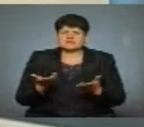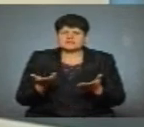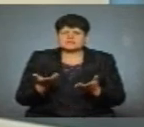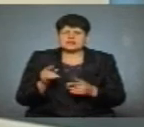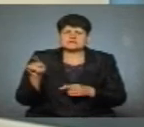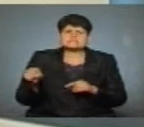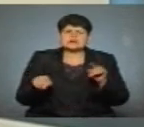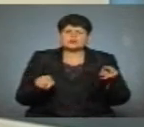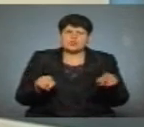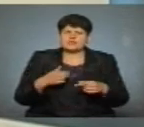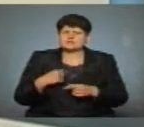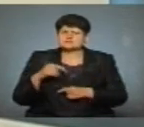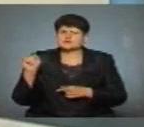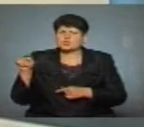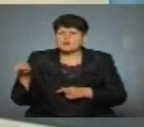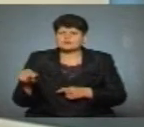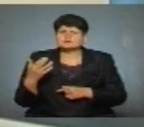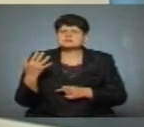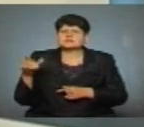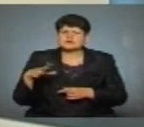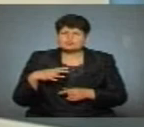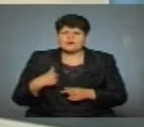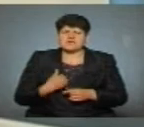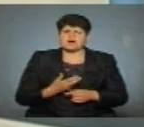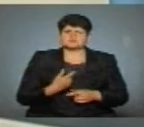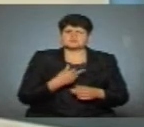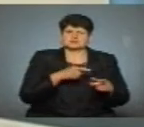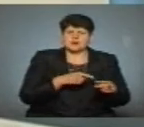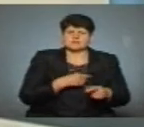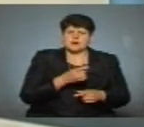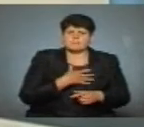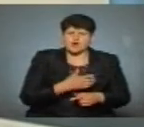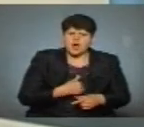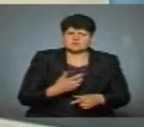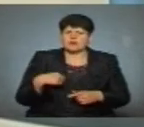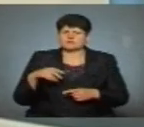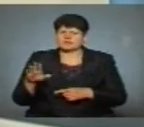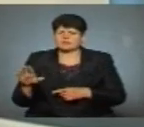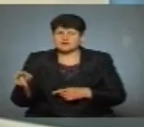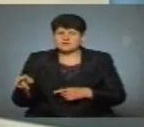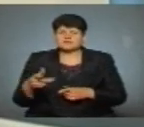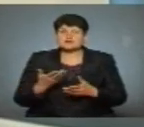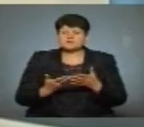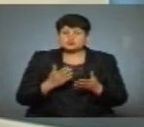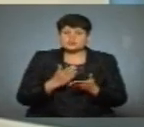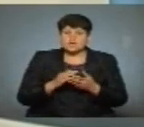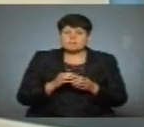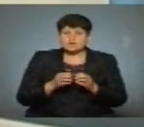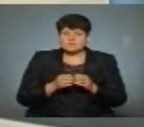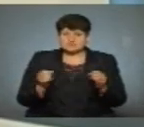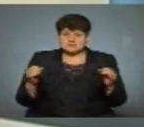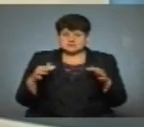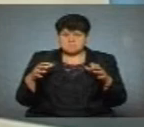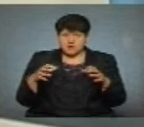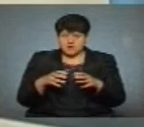ти за того, а ти за того, а ти от там стільки був, я стільки, там, а я поранений, а ти ні. От, у них, якщо є проблема, вони зібралися, цю